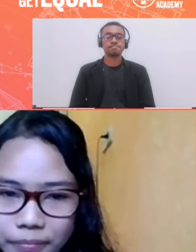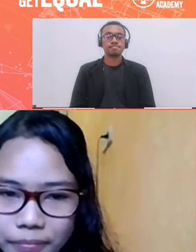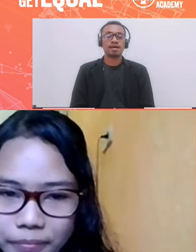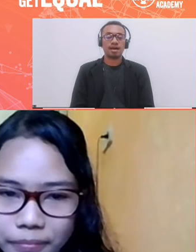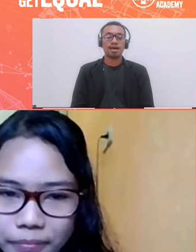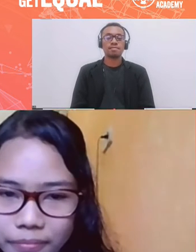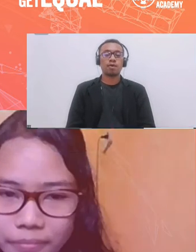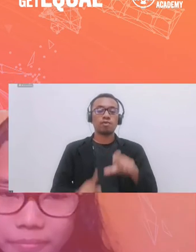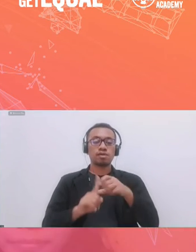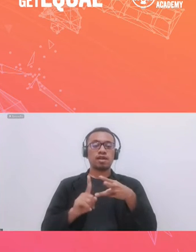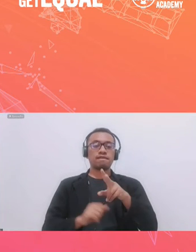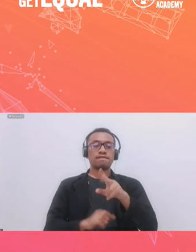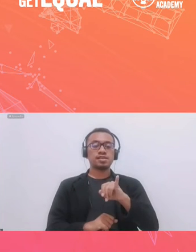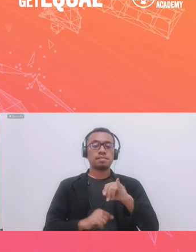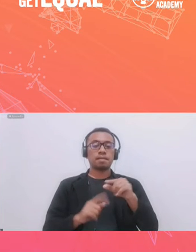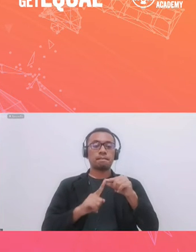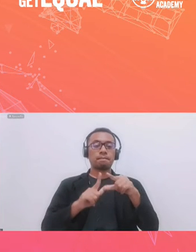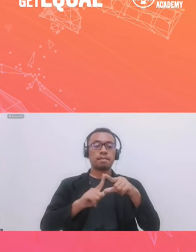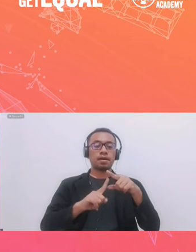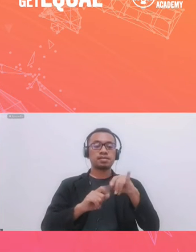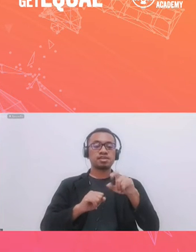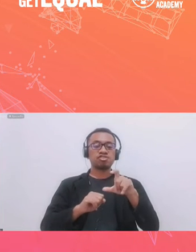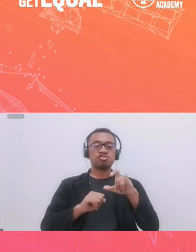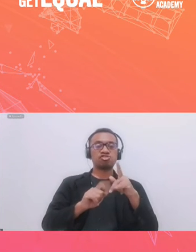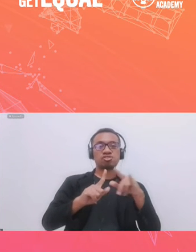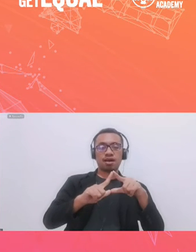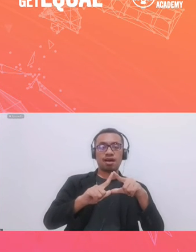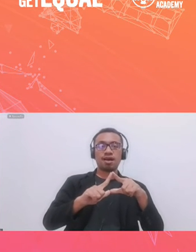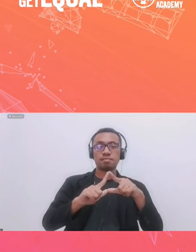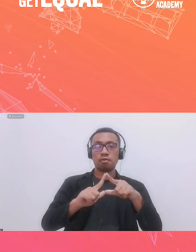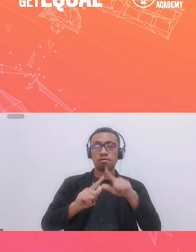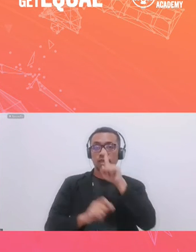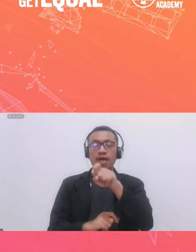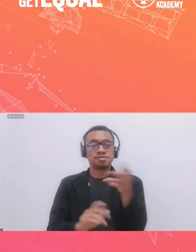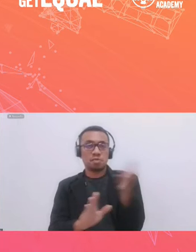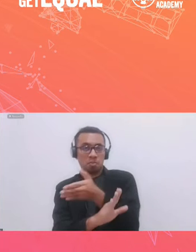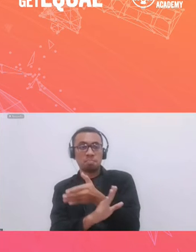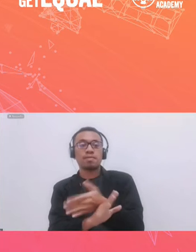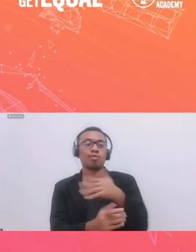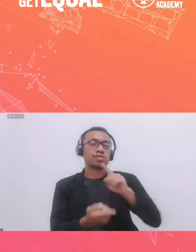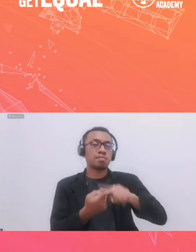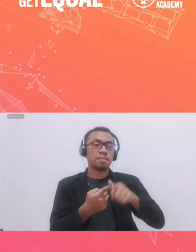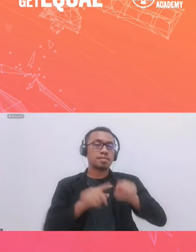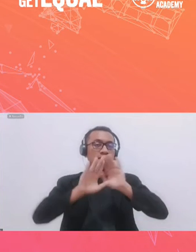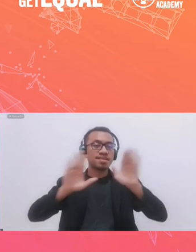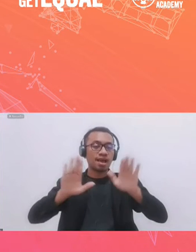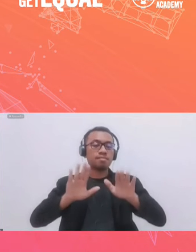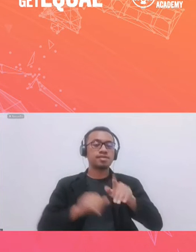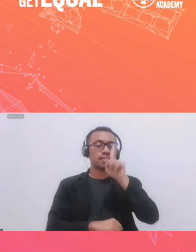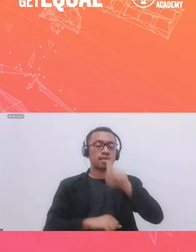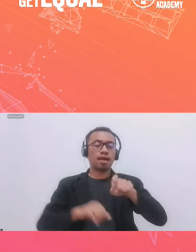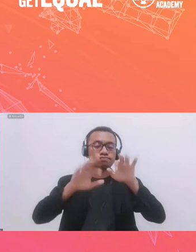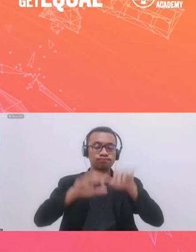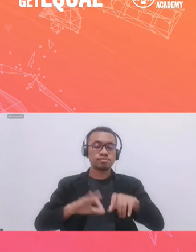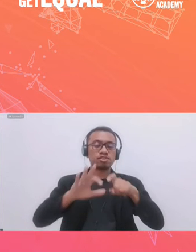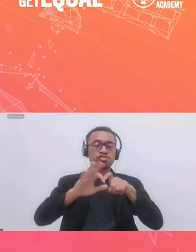Patricia, jika ada teman-teman atau mungkin teman-teman media yang ingin menyampaikan pertanyaan, bisa di kolom Q&A atau kolom chat. Nanti saya bisa